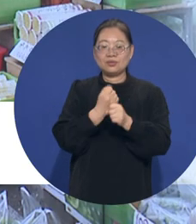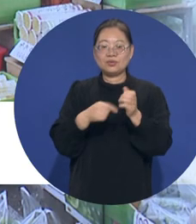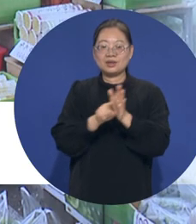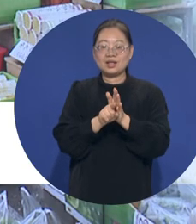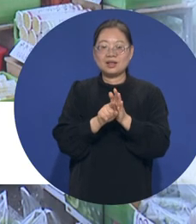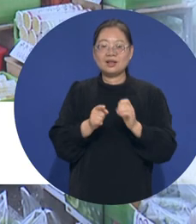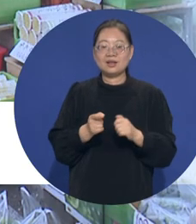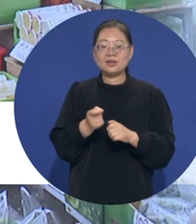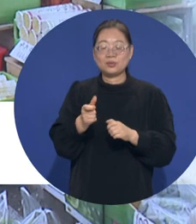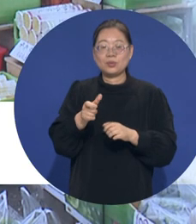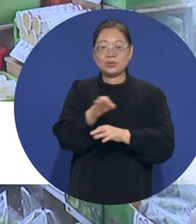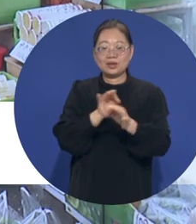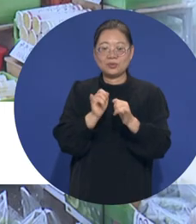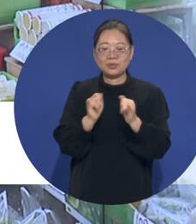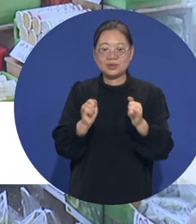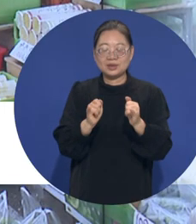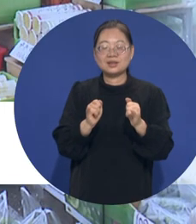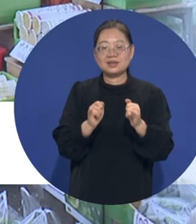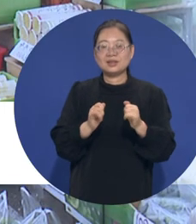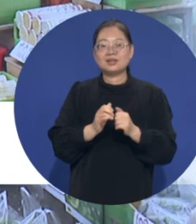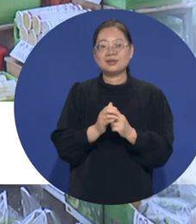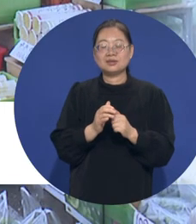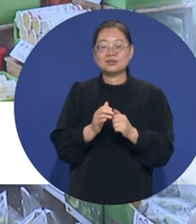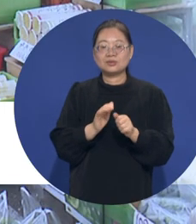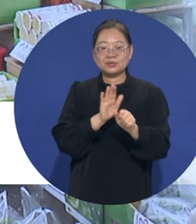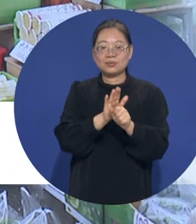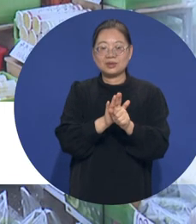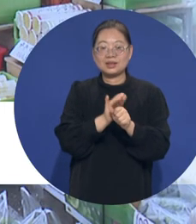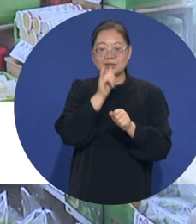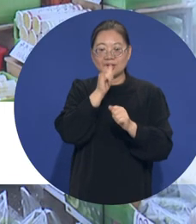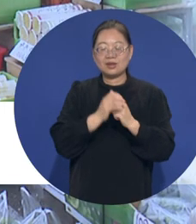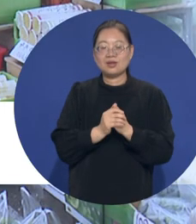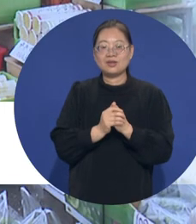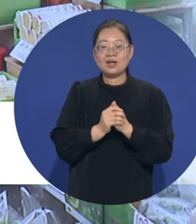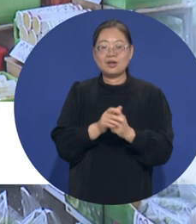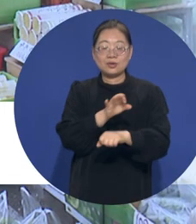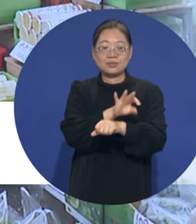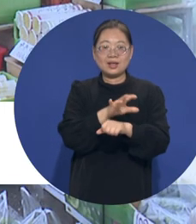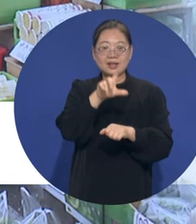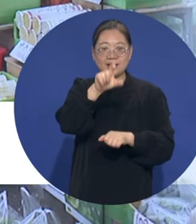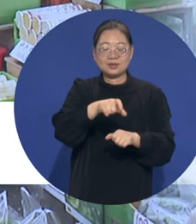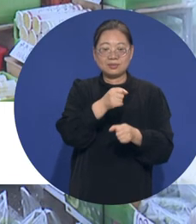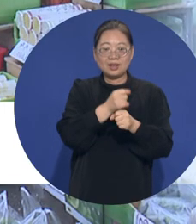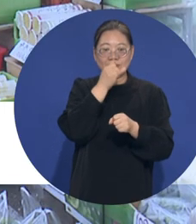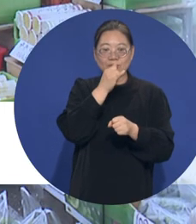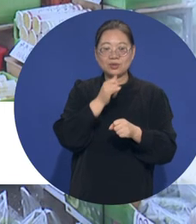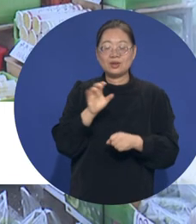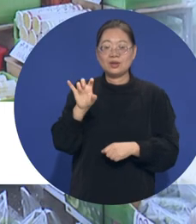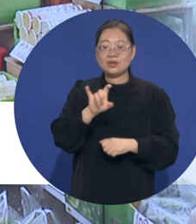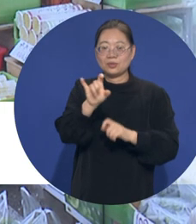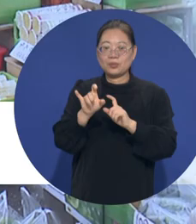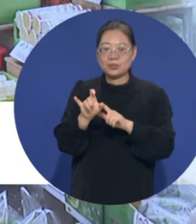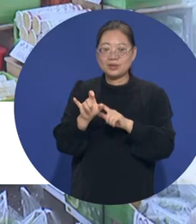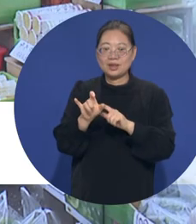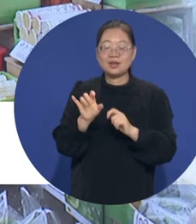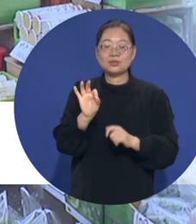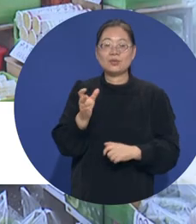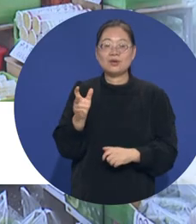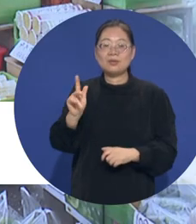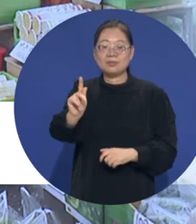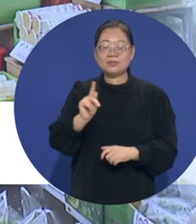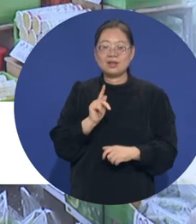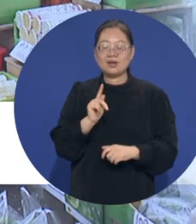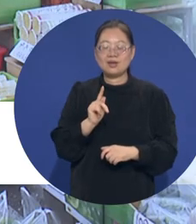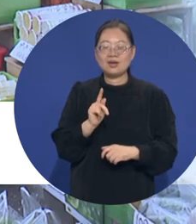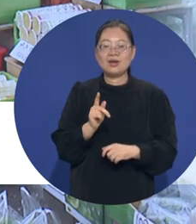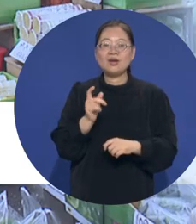지원 프로젝트에 나섰습니다. 소상공인 구매 전용 카드를 발급하고 코로나19 때 빌렸던 자금의 원금 상환 시기를 연장하는